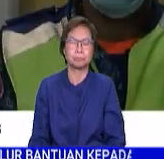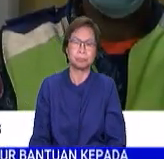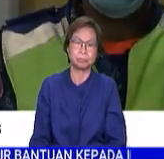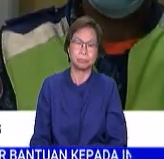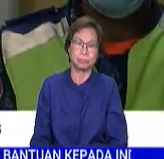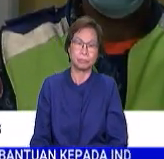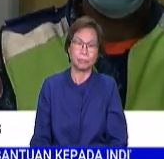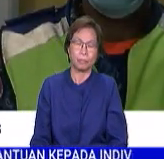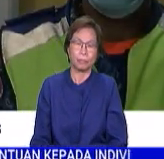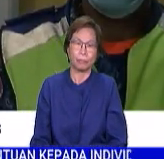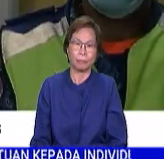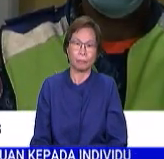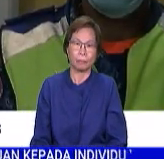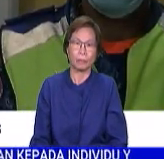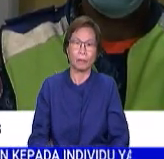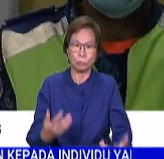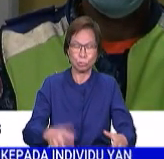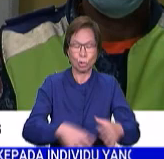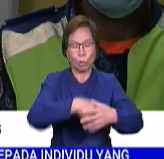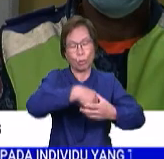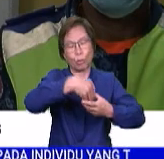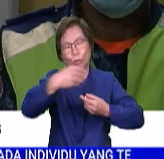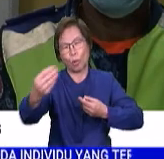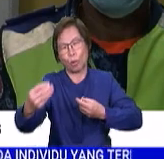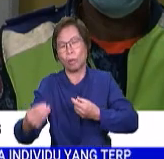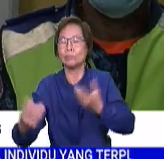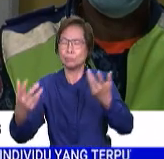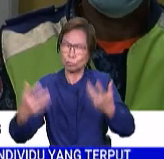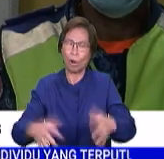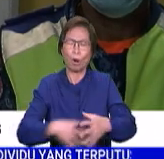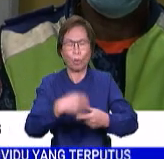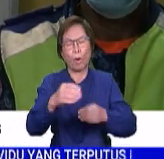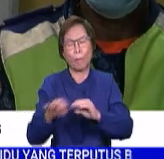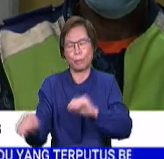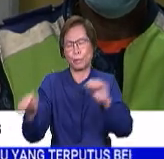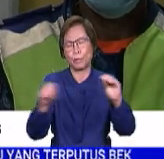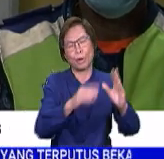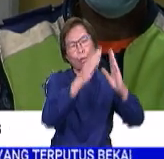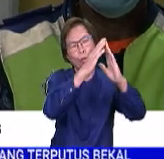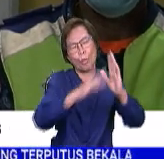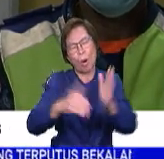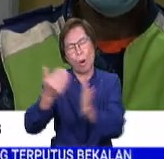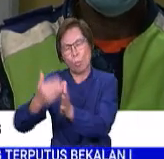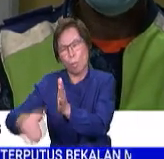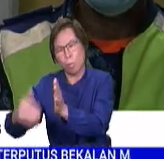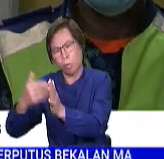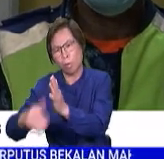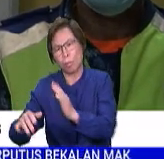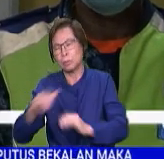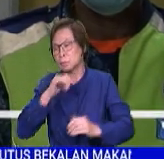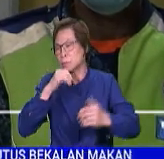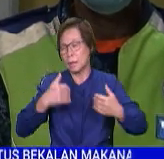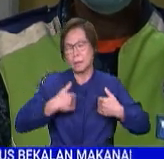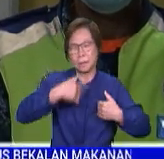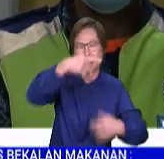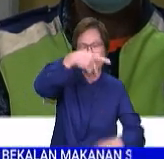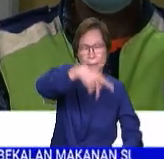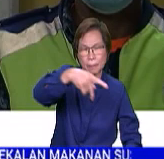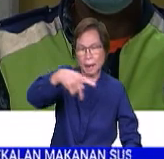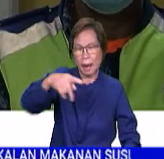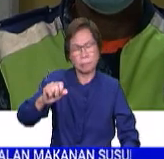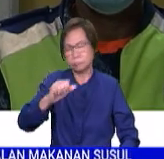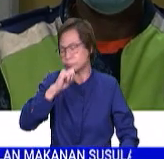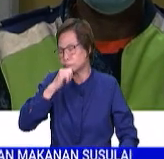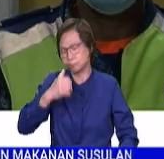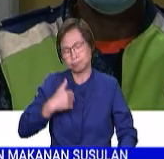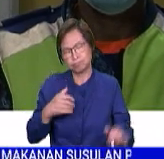Ini telah keluar berpindah ke rumah saudara mara dan tidak ada PPS lah, pusat pemindahan